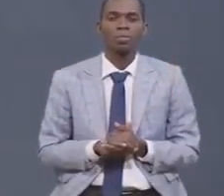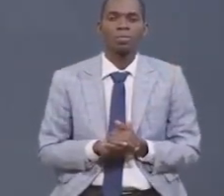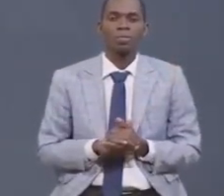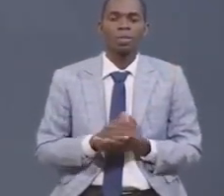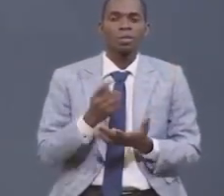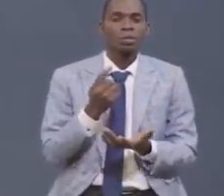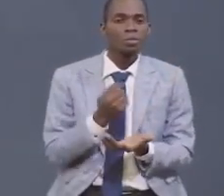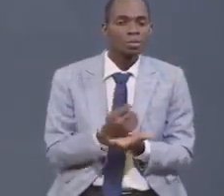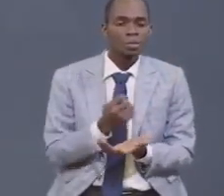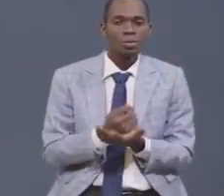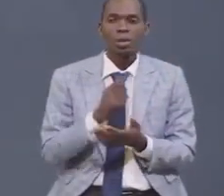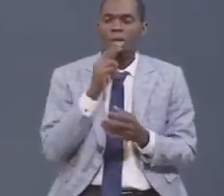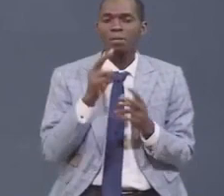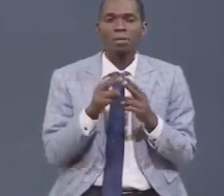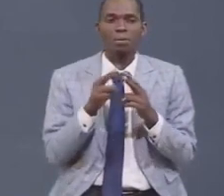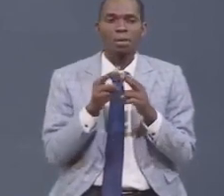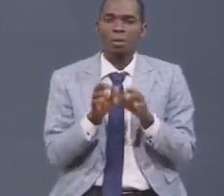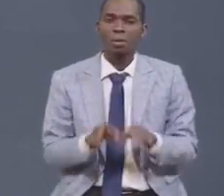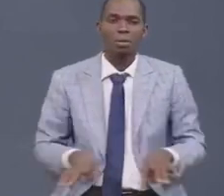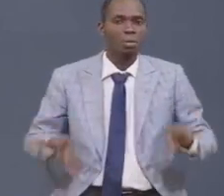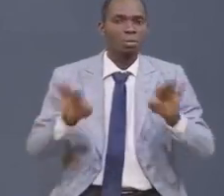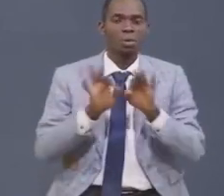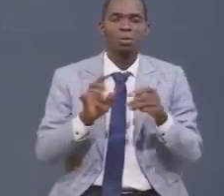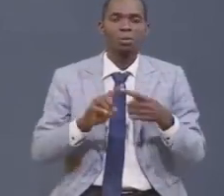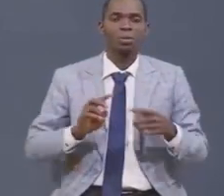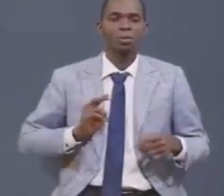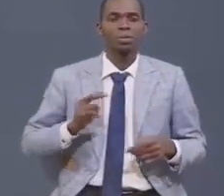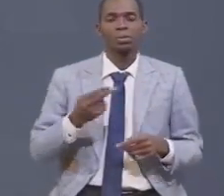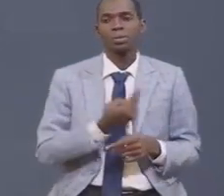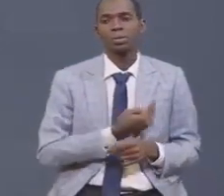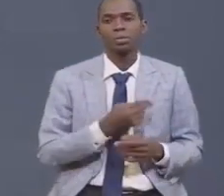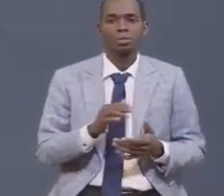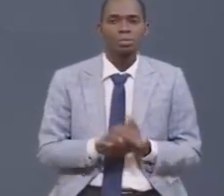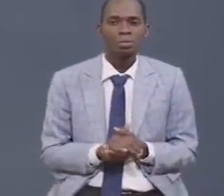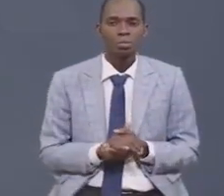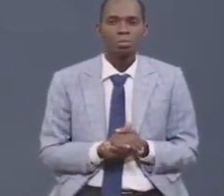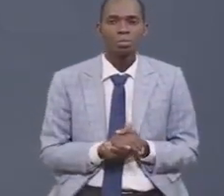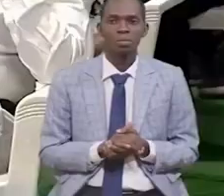భద్రం చేసుకోవడం. మైదేనైతే మన నిధిగా భద్రం చేసుకుంటామో దానికోసం